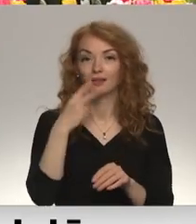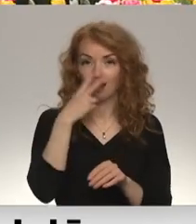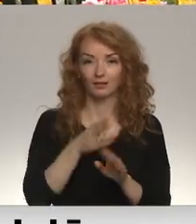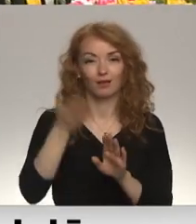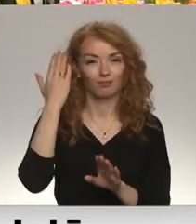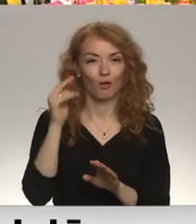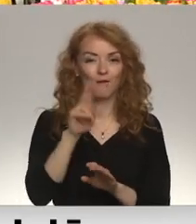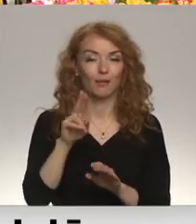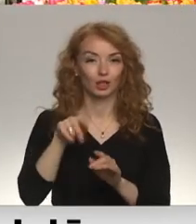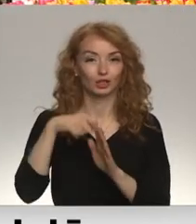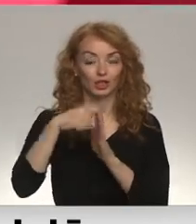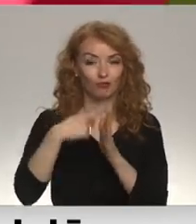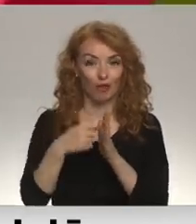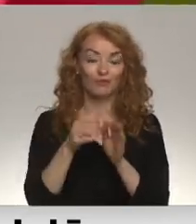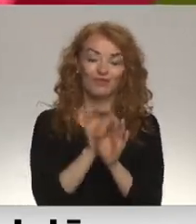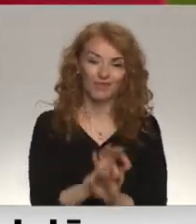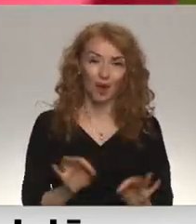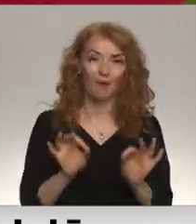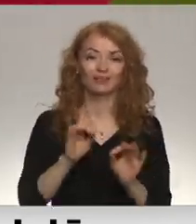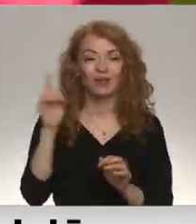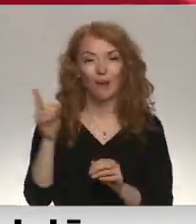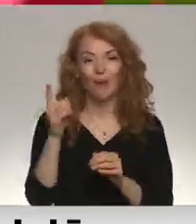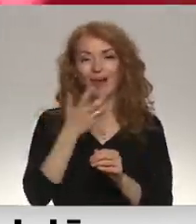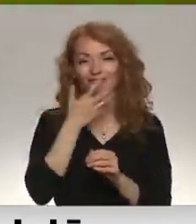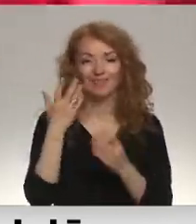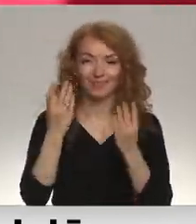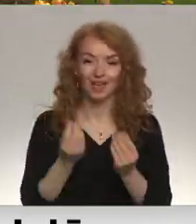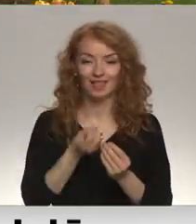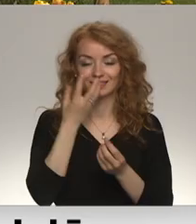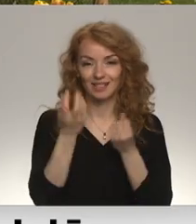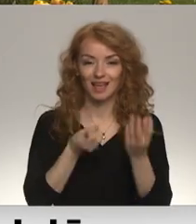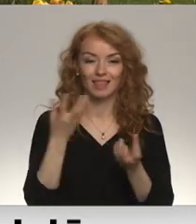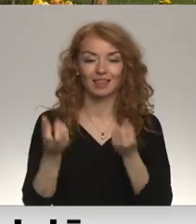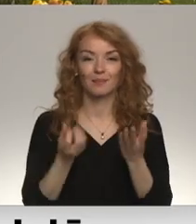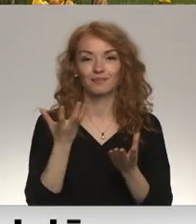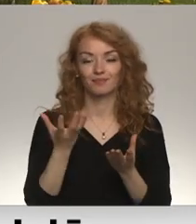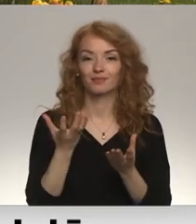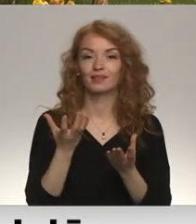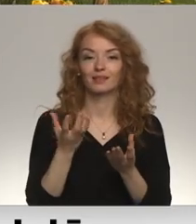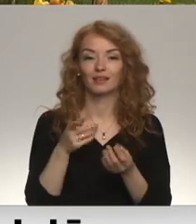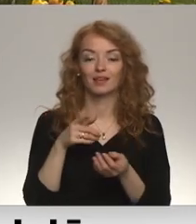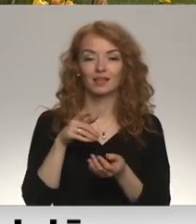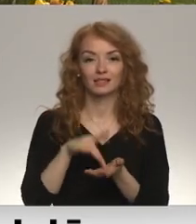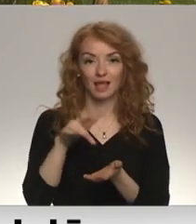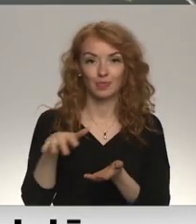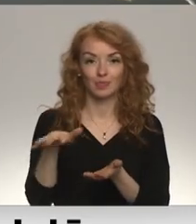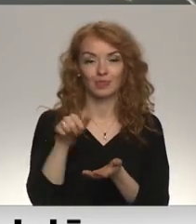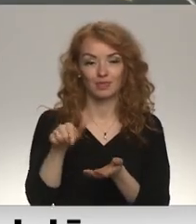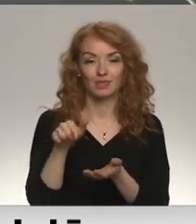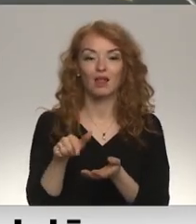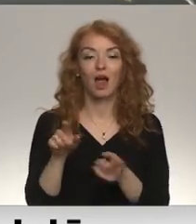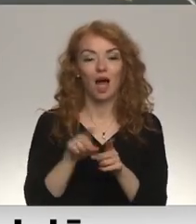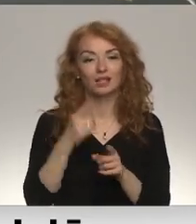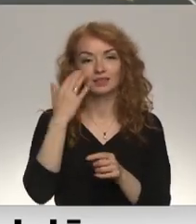sižetu. Un jauki, saulaina diena, puķis zieda. Rīgas psihiatrijas un narkoloģijas centrā arī šādi